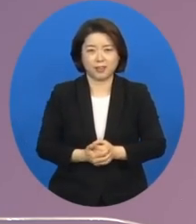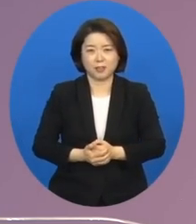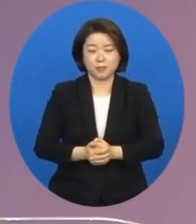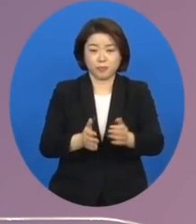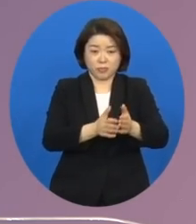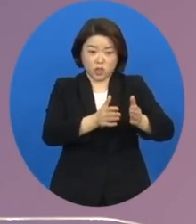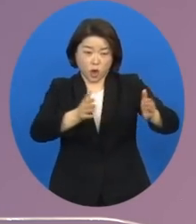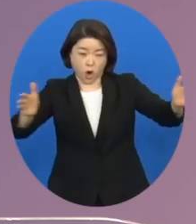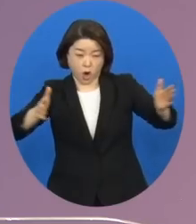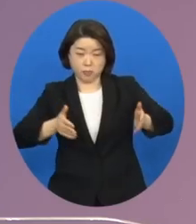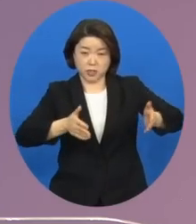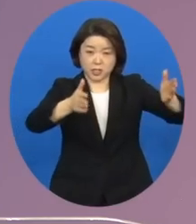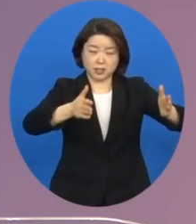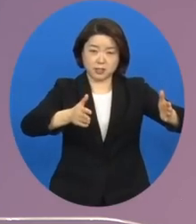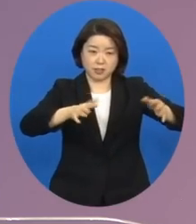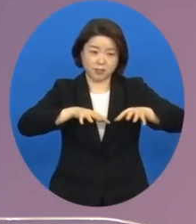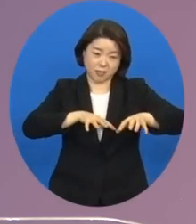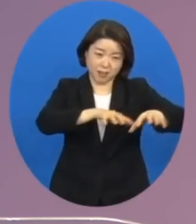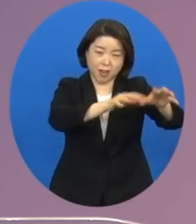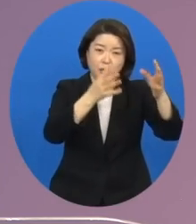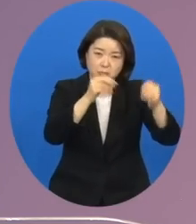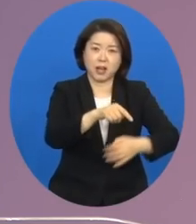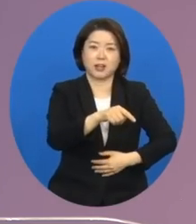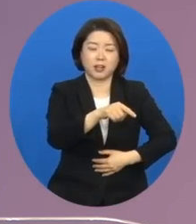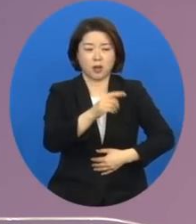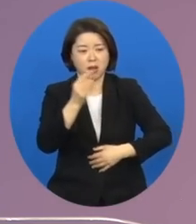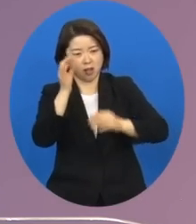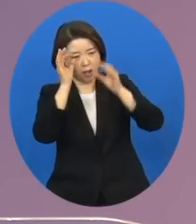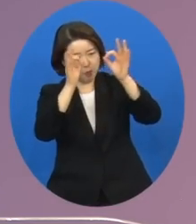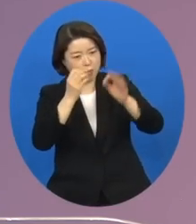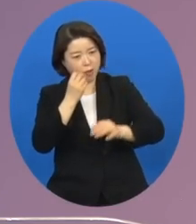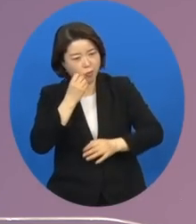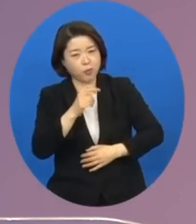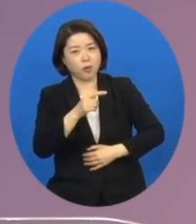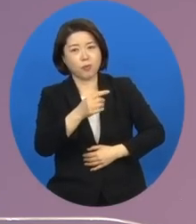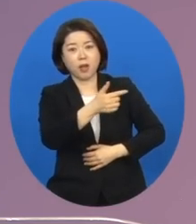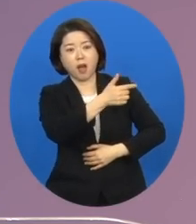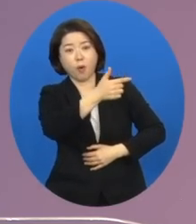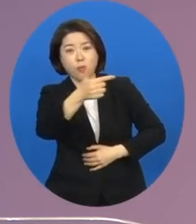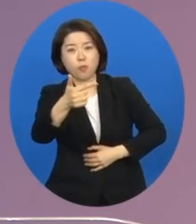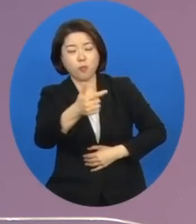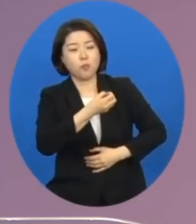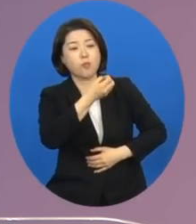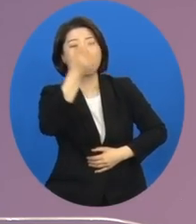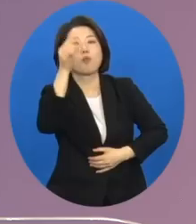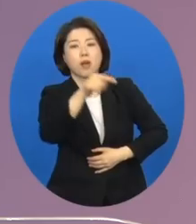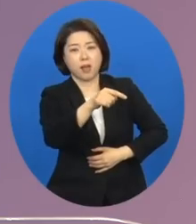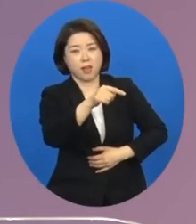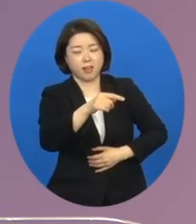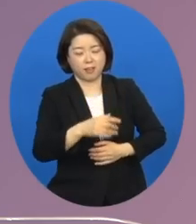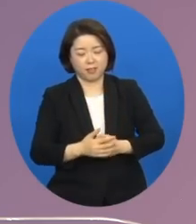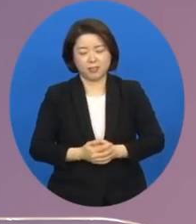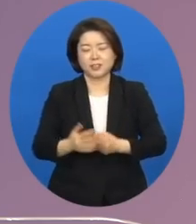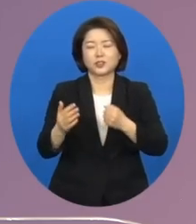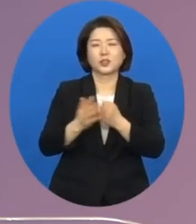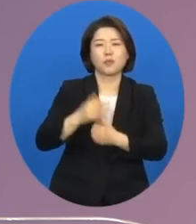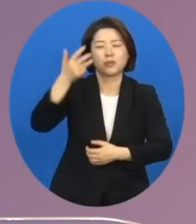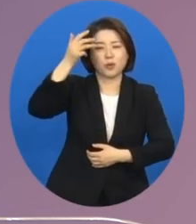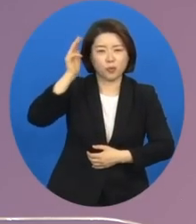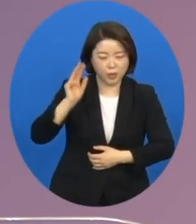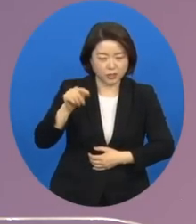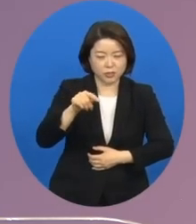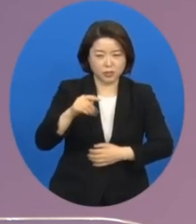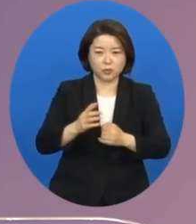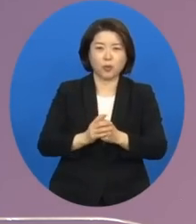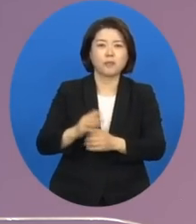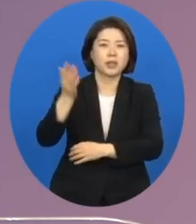넓은 길 가는 사람들 많잖아요 또 부럽잖아요 대세니까요 그래서 왜 슬림 목사님도 그의 설교문에